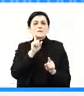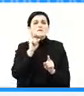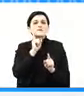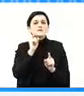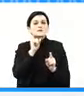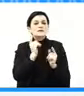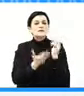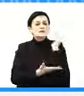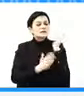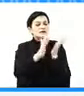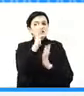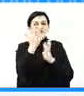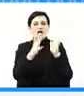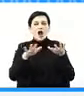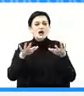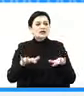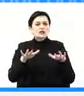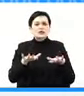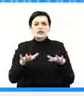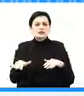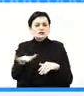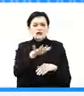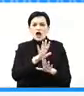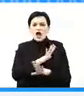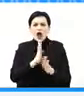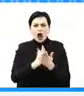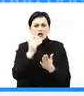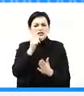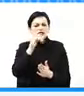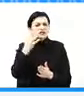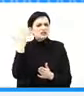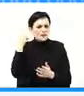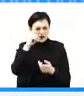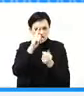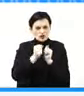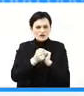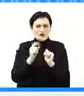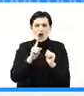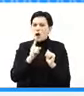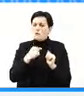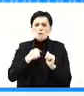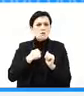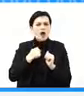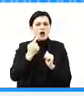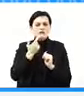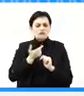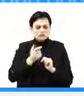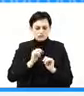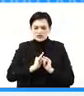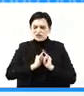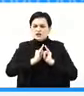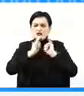სივრცეების არარსებობა, გვახსოვს ჩვენ რა ხდებოდა წლების განმავლობაში, ყოველგვარი გადამეტების გარეშე ვამბობ, რომ